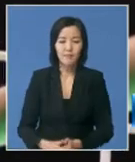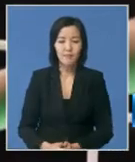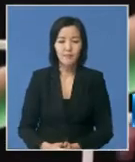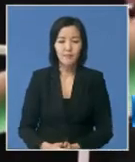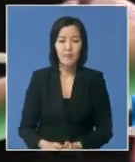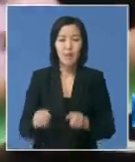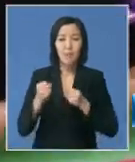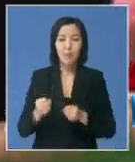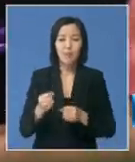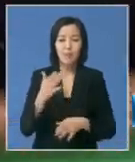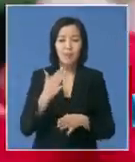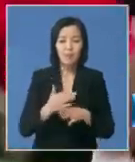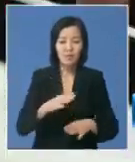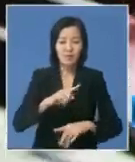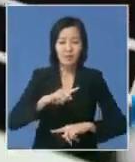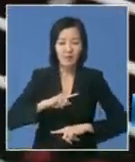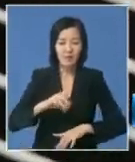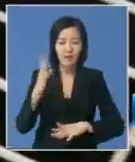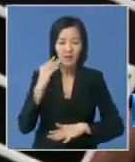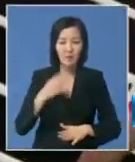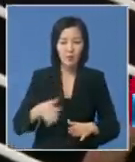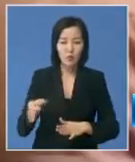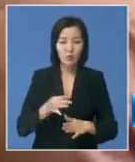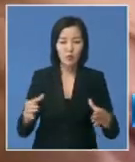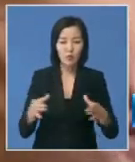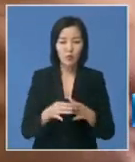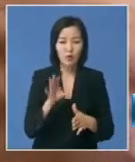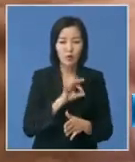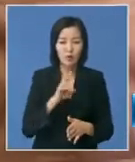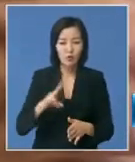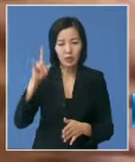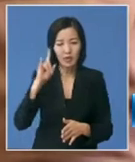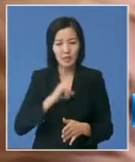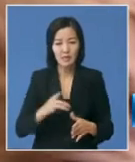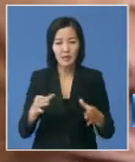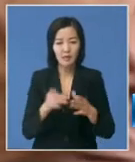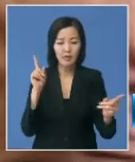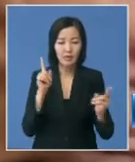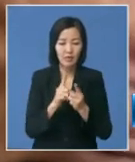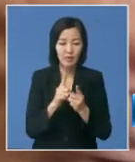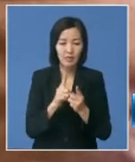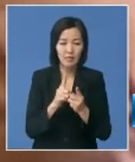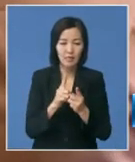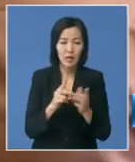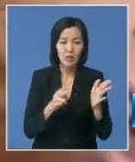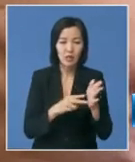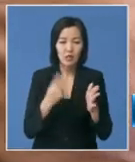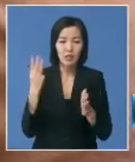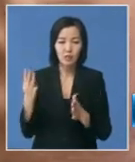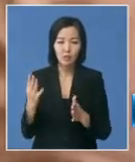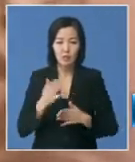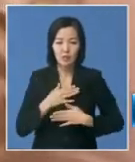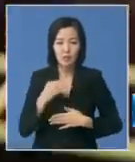Ал бокстан жартылай финалда Алматы облысының құрама командасы оңтүстік қазақстандықтармен кездесті. Тартысты бәсекеде 7-3 есебімен